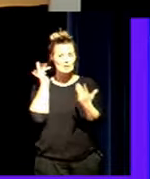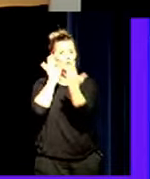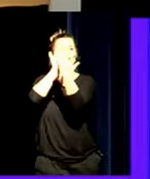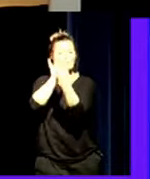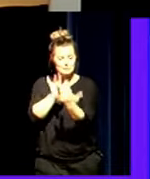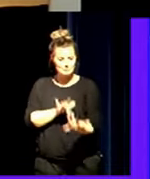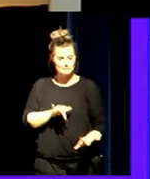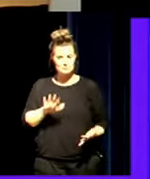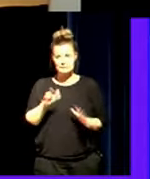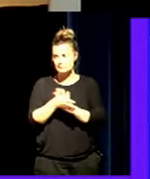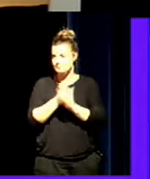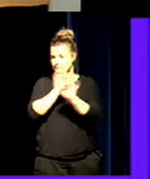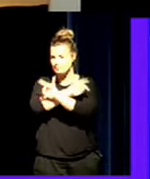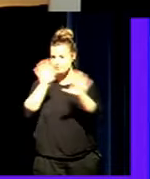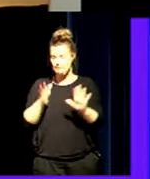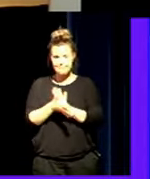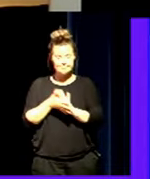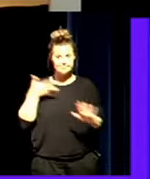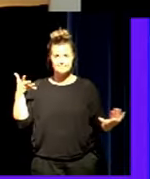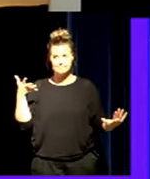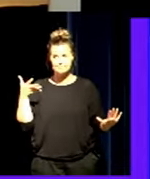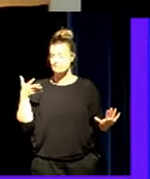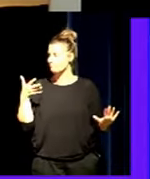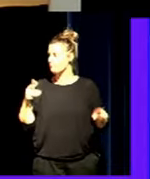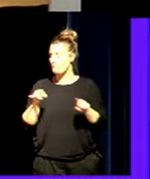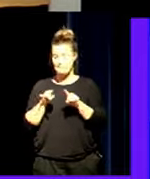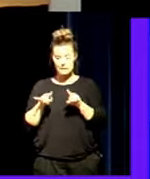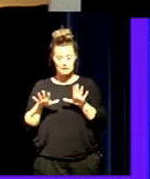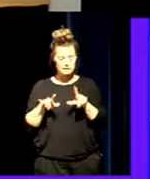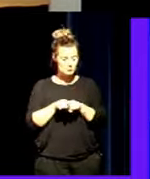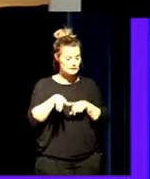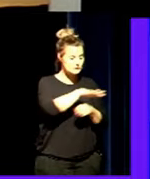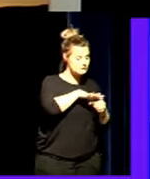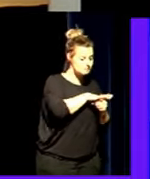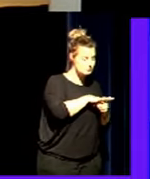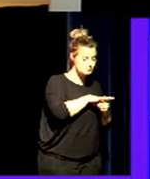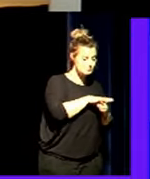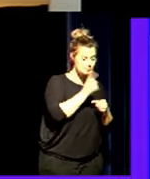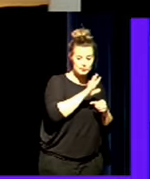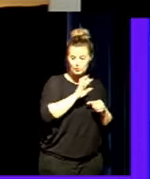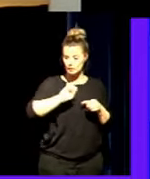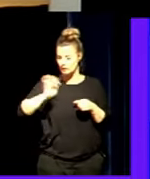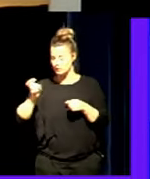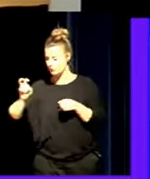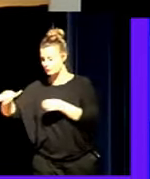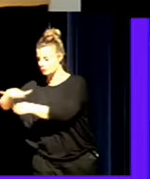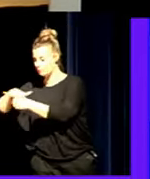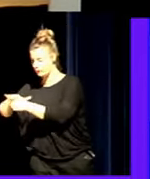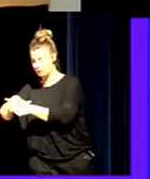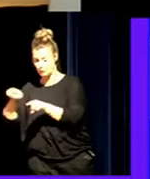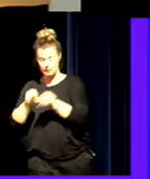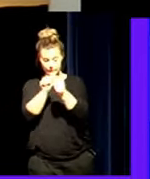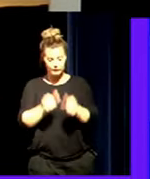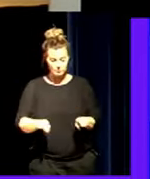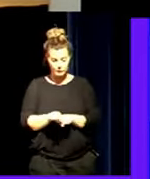klaro, azkartasuna beko hona da, igual egon alzara espazio baten, baina momentu berdinean zaude beste espazio baten. Eta dekosuna